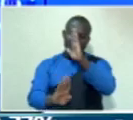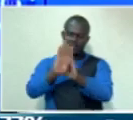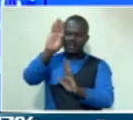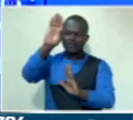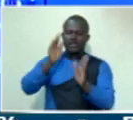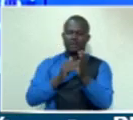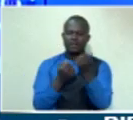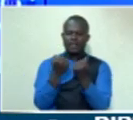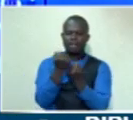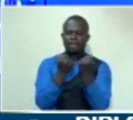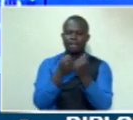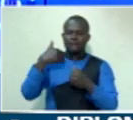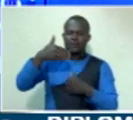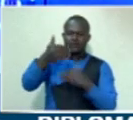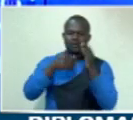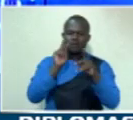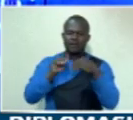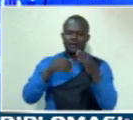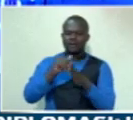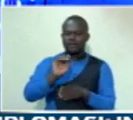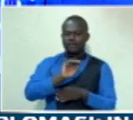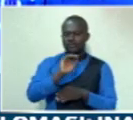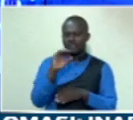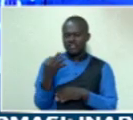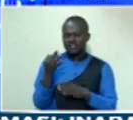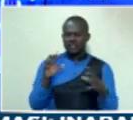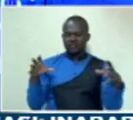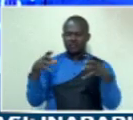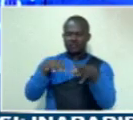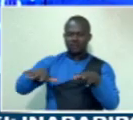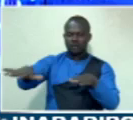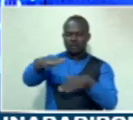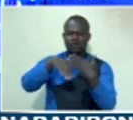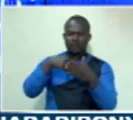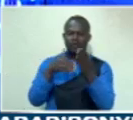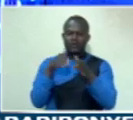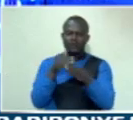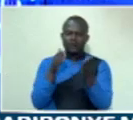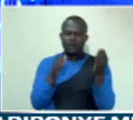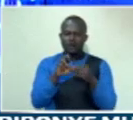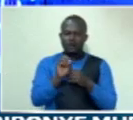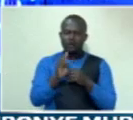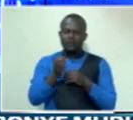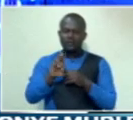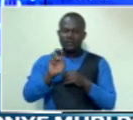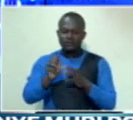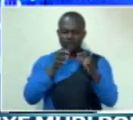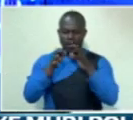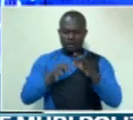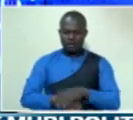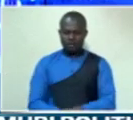ndetse n'ubuhahirane bwa buri munsi ku baturage b'intara eshatu zihuriye aho biri kubakwa. Robert Byiringiro adufitiye inkuru